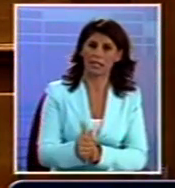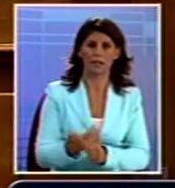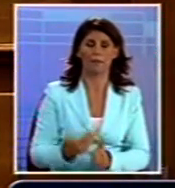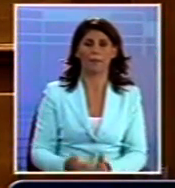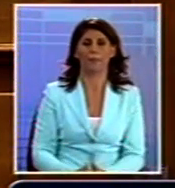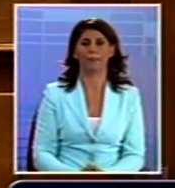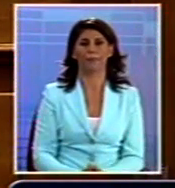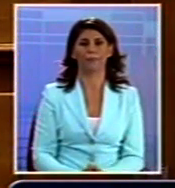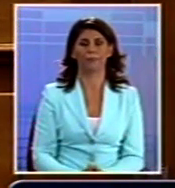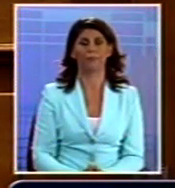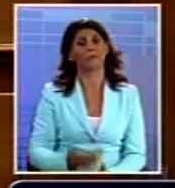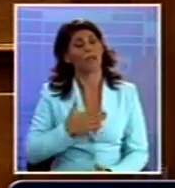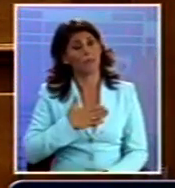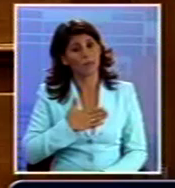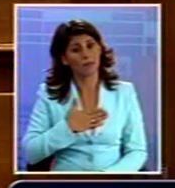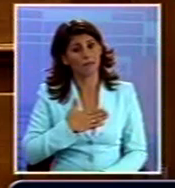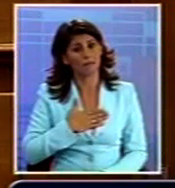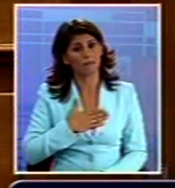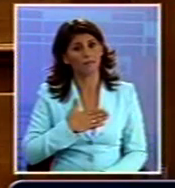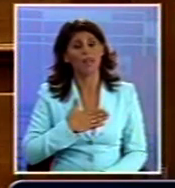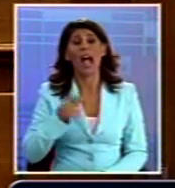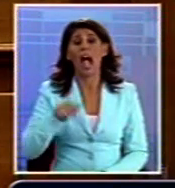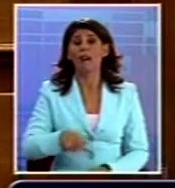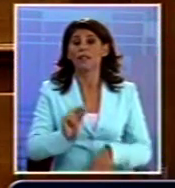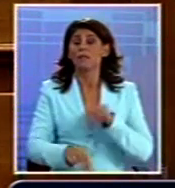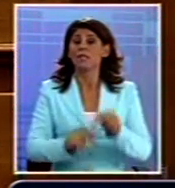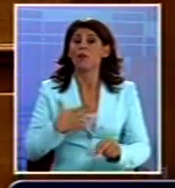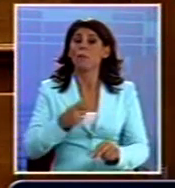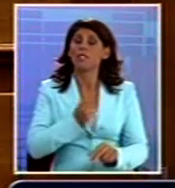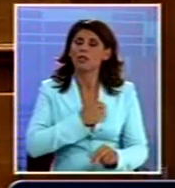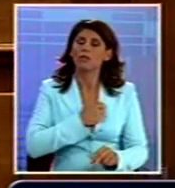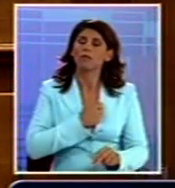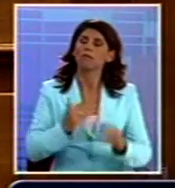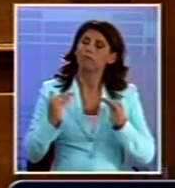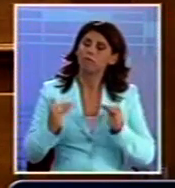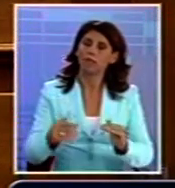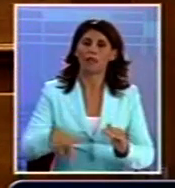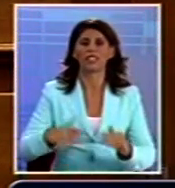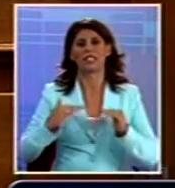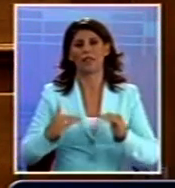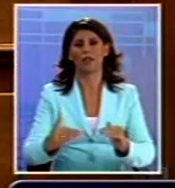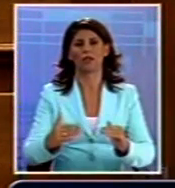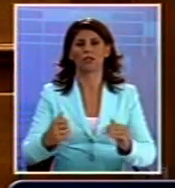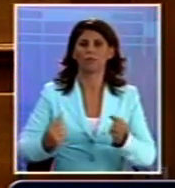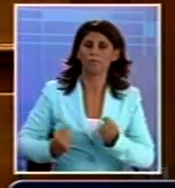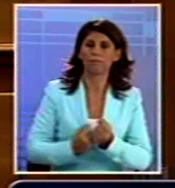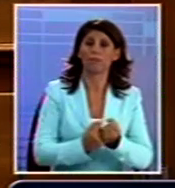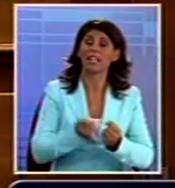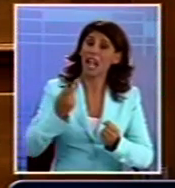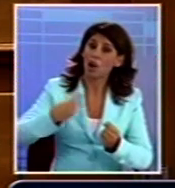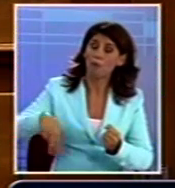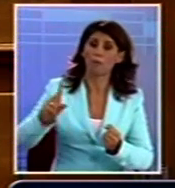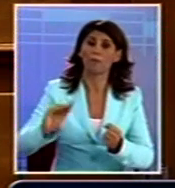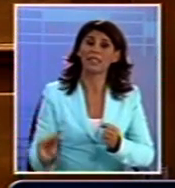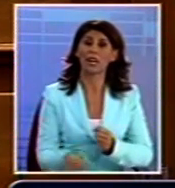αποκαταστήσαμε. Εμείς λοιπόν, με αυτή την ψήφο εμπιστοσύνη, στερεώνουμε περισσότερο αυτή τη σταθερότητα. Και ακόμα περισσότερο